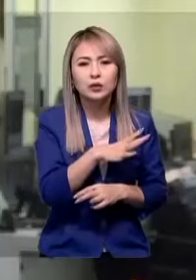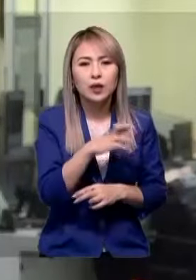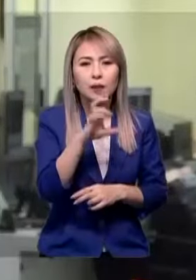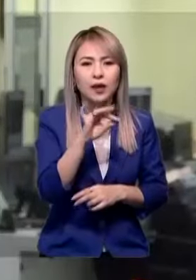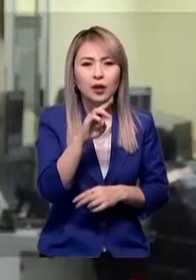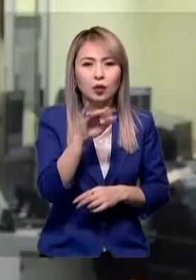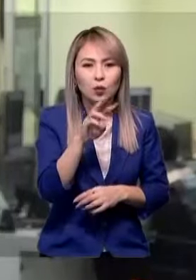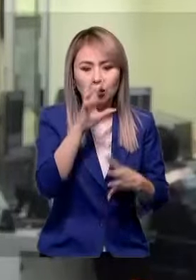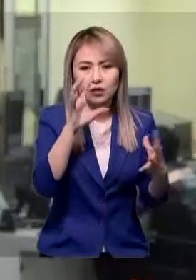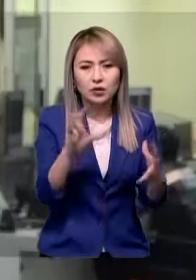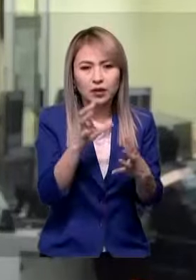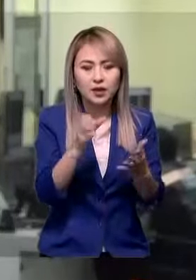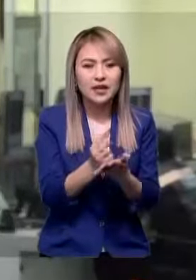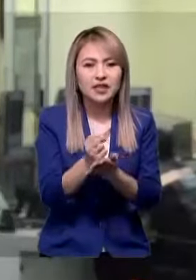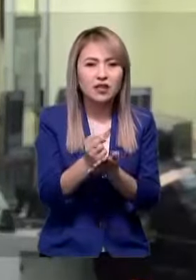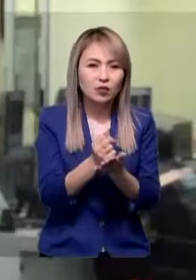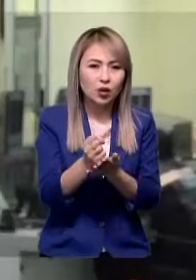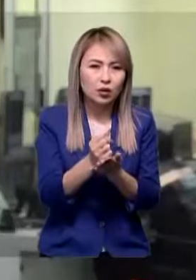битумды сақтайтын жаңа резервуарлар